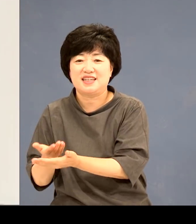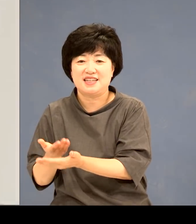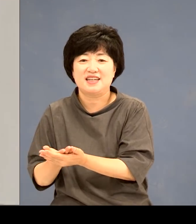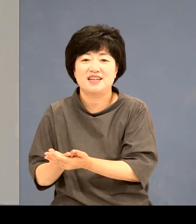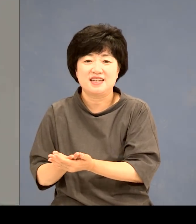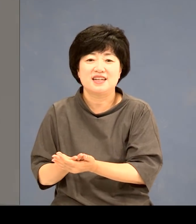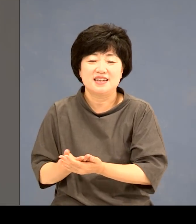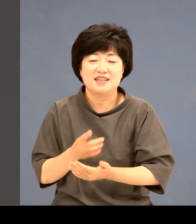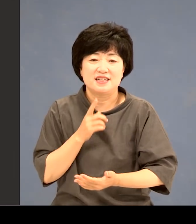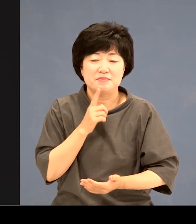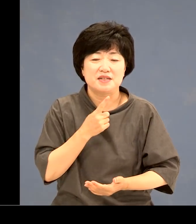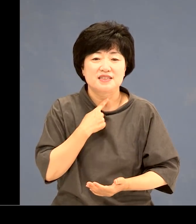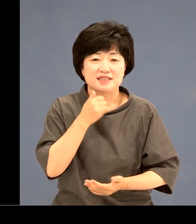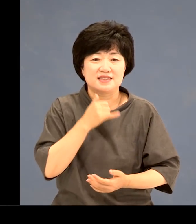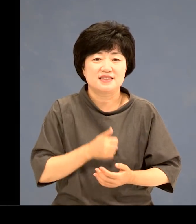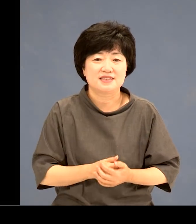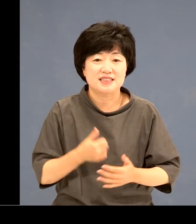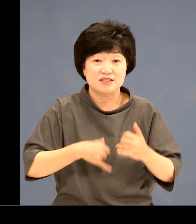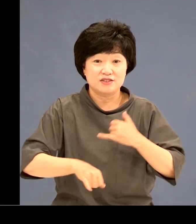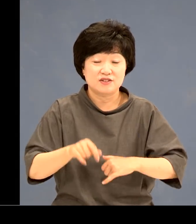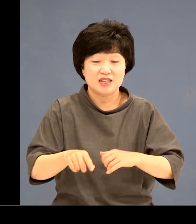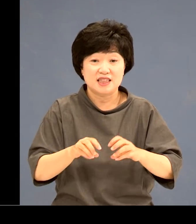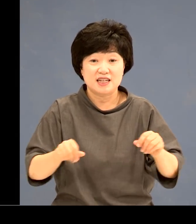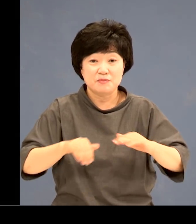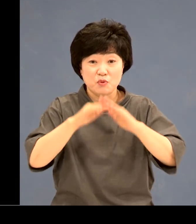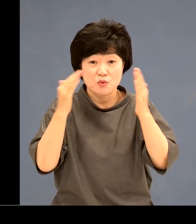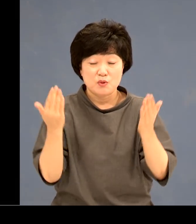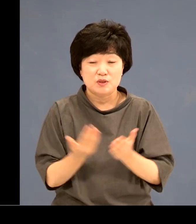시간이 있었습니다. 네.